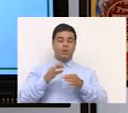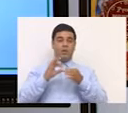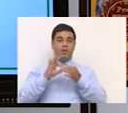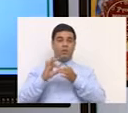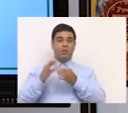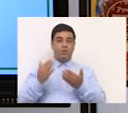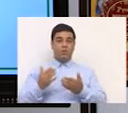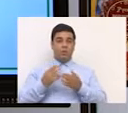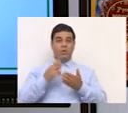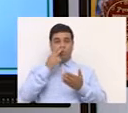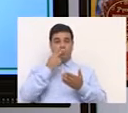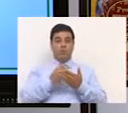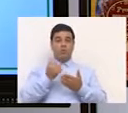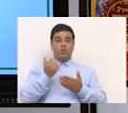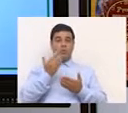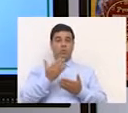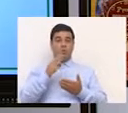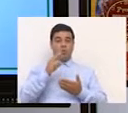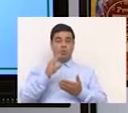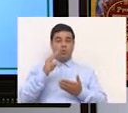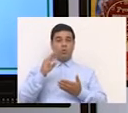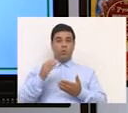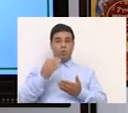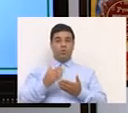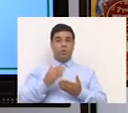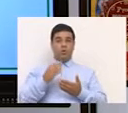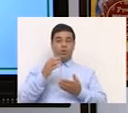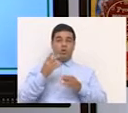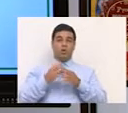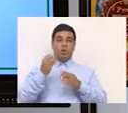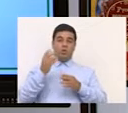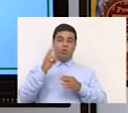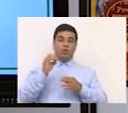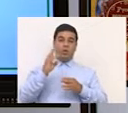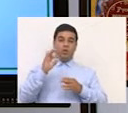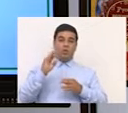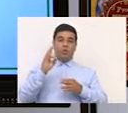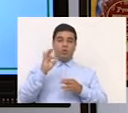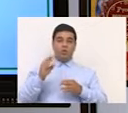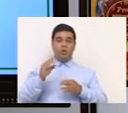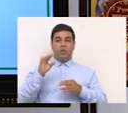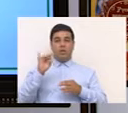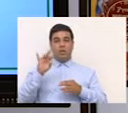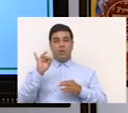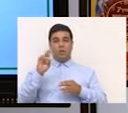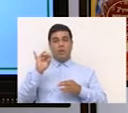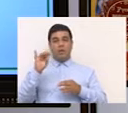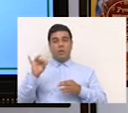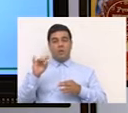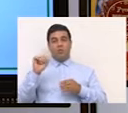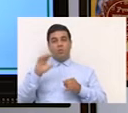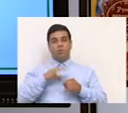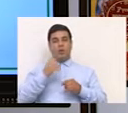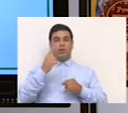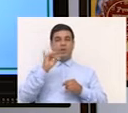союзах. Посмотрите, сколько их. То-то, а еще не то. Или-или. Но или может быть и один